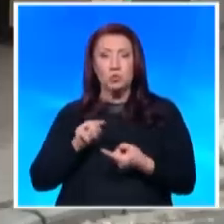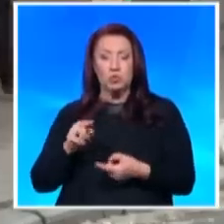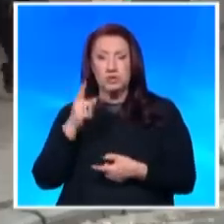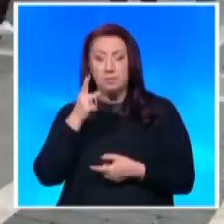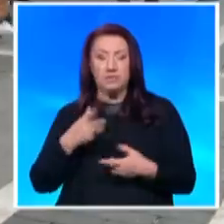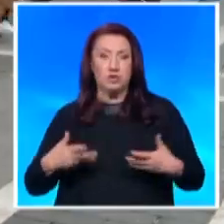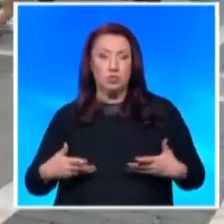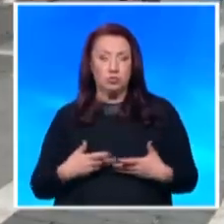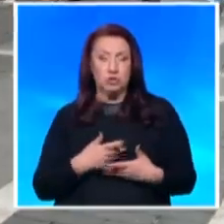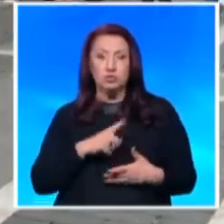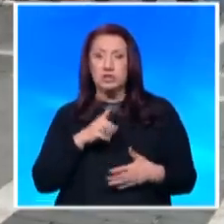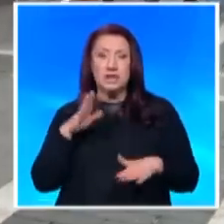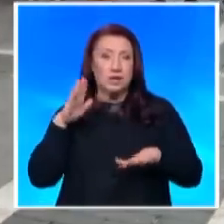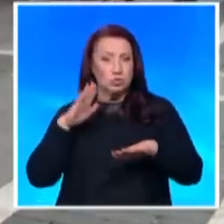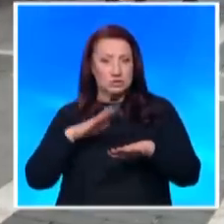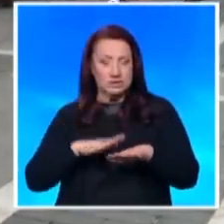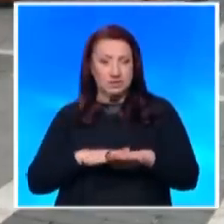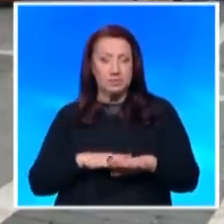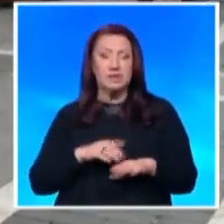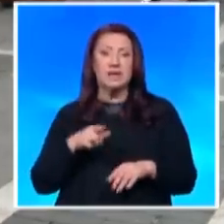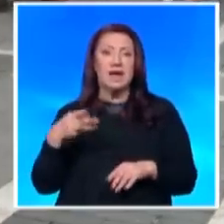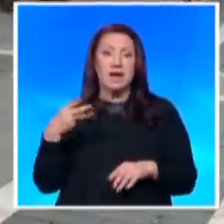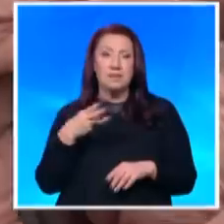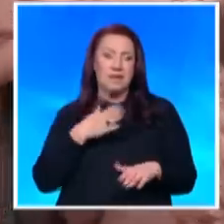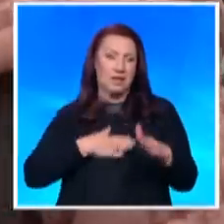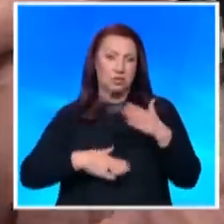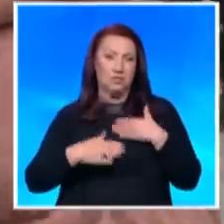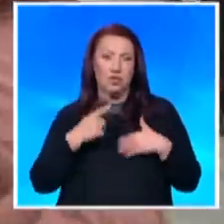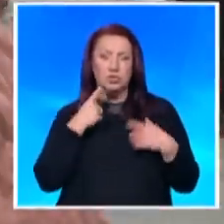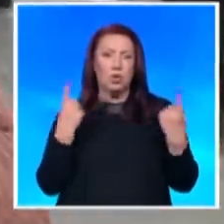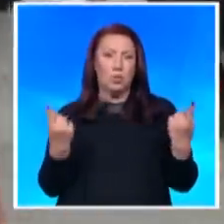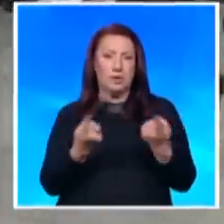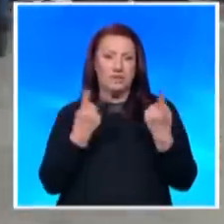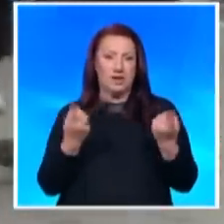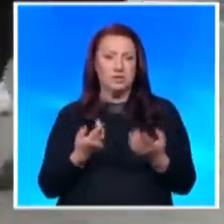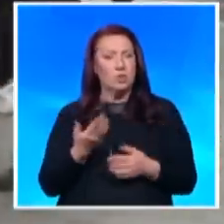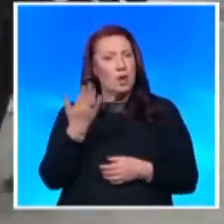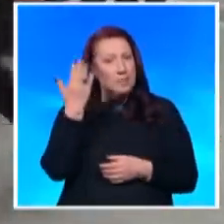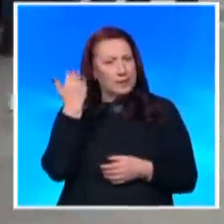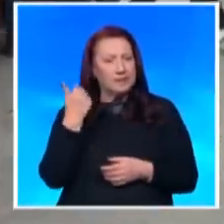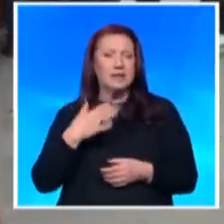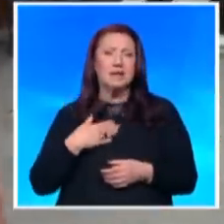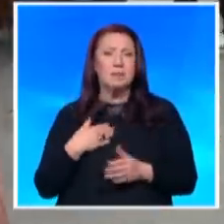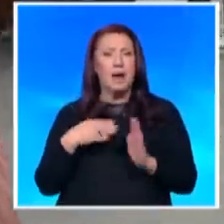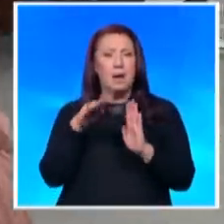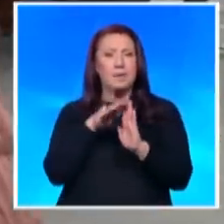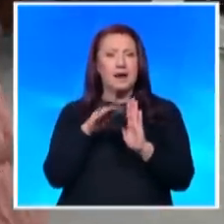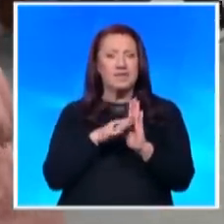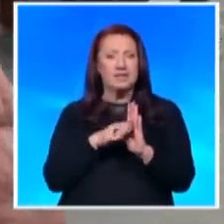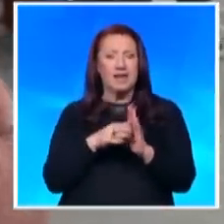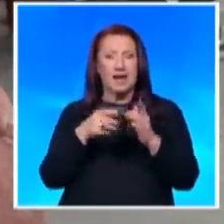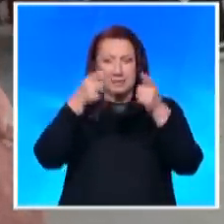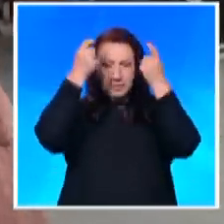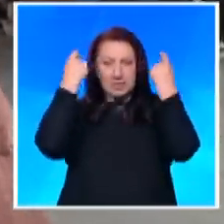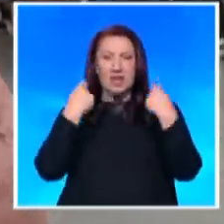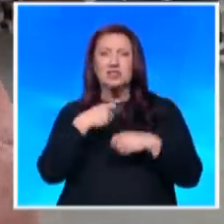мнозина, Емине е доволна от управлението на страната. Преди имаше правила за покриването на главата, сега